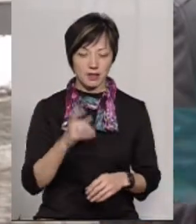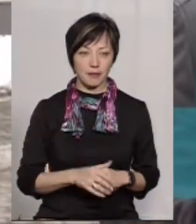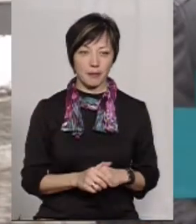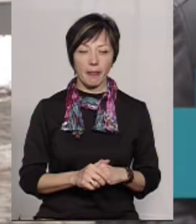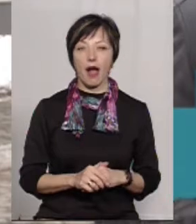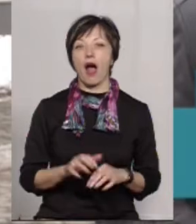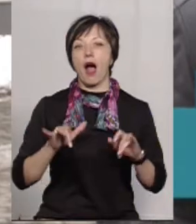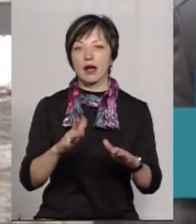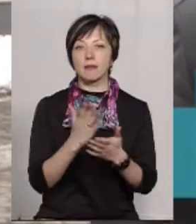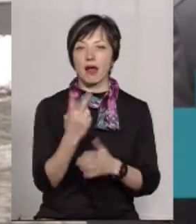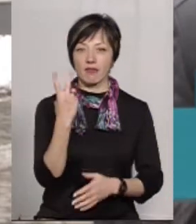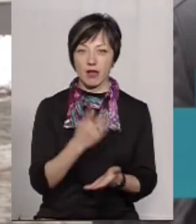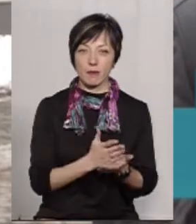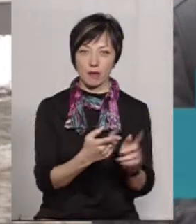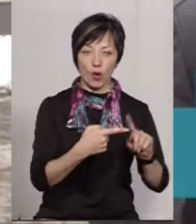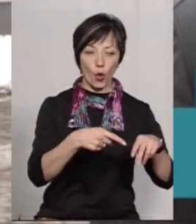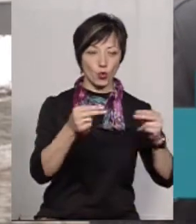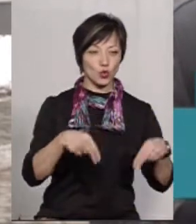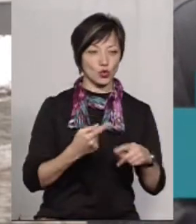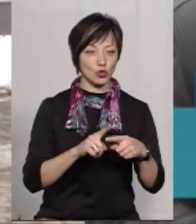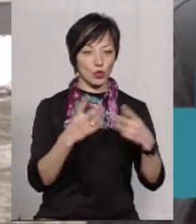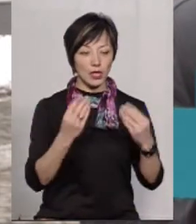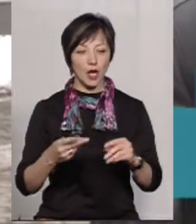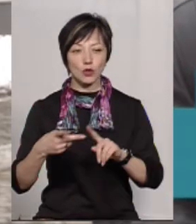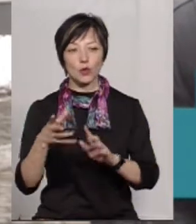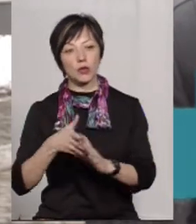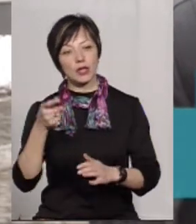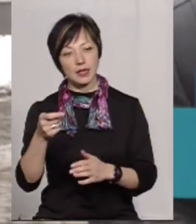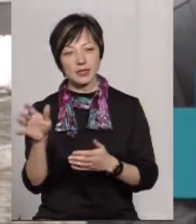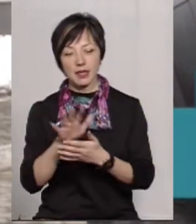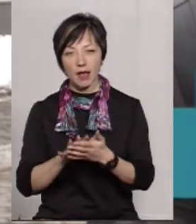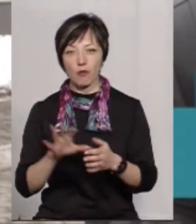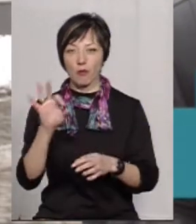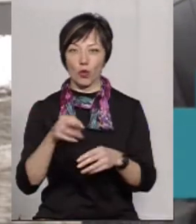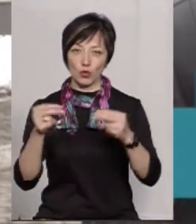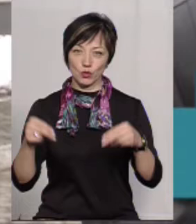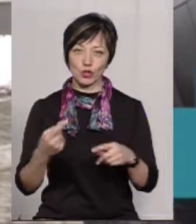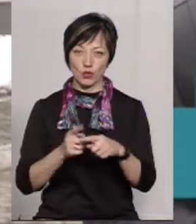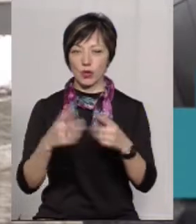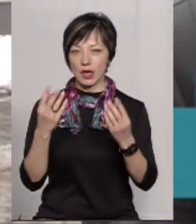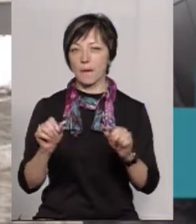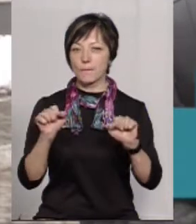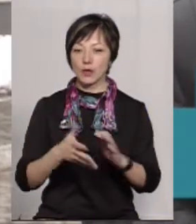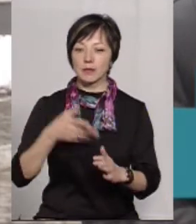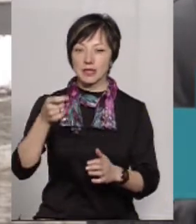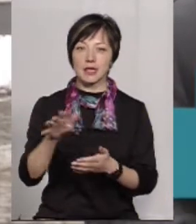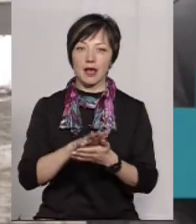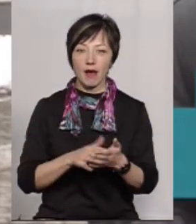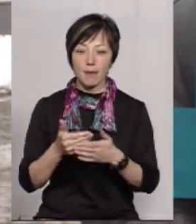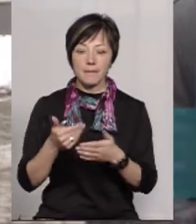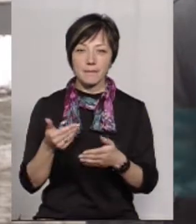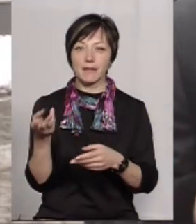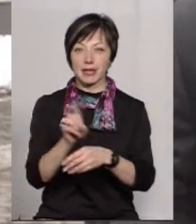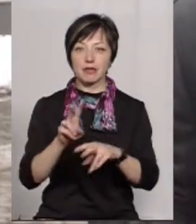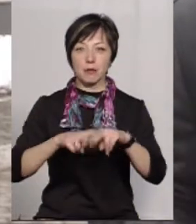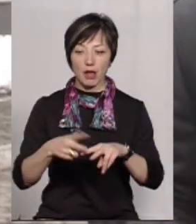два направлення. Перше – це одруження цього дня, а друге – це подача заявки про одруження цього дня. Тобто можна подати заявку, прийти лише з